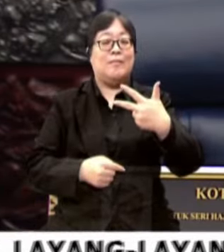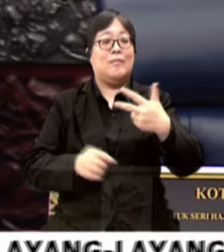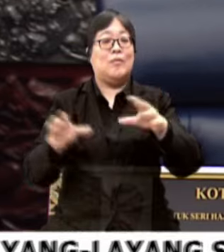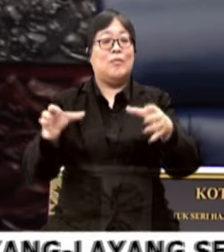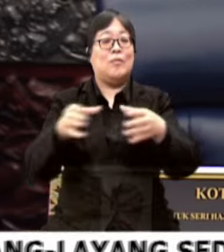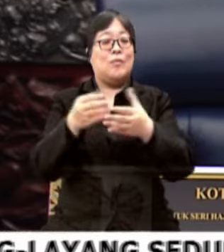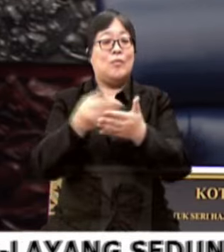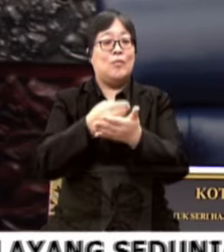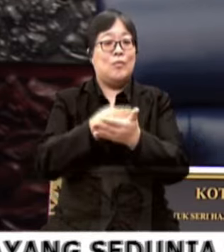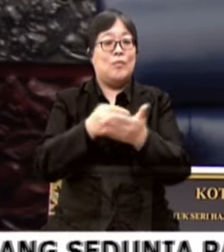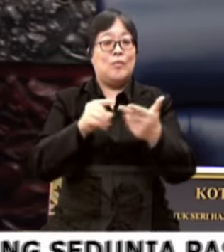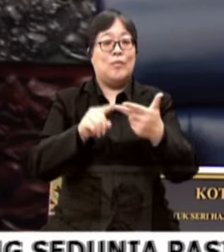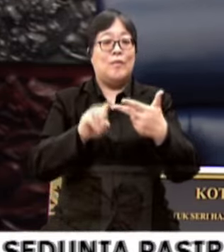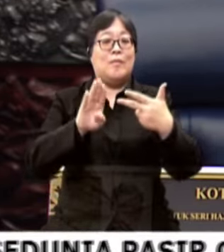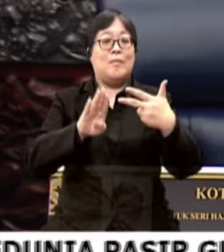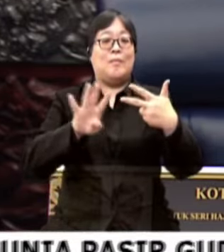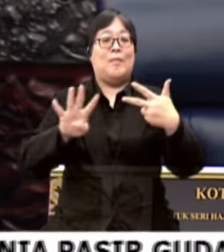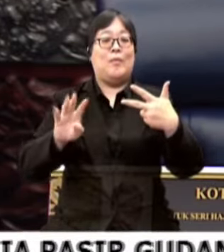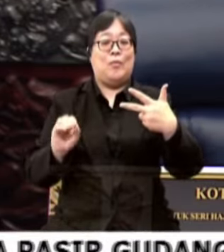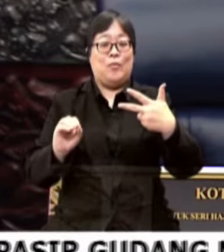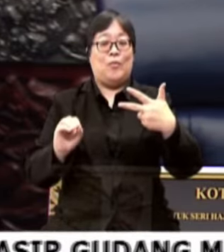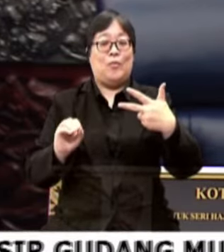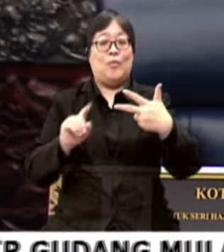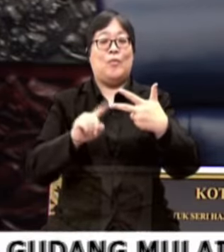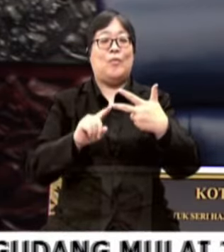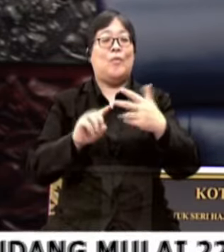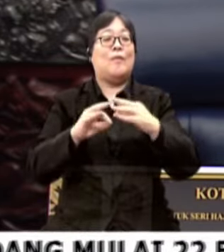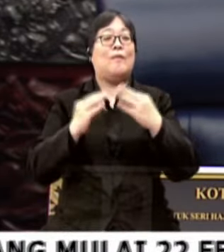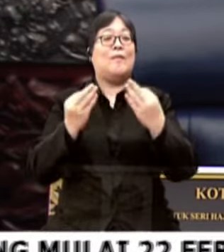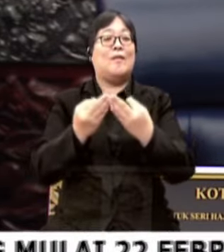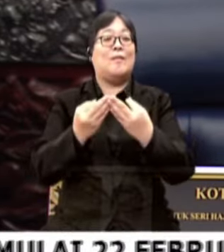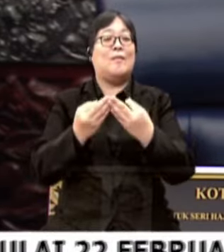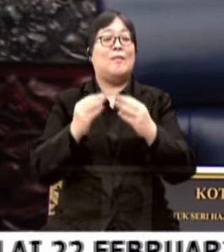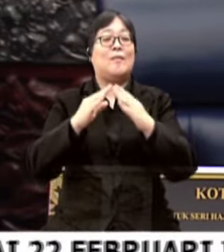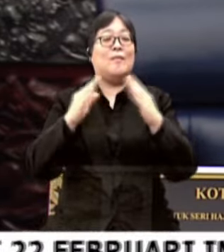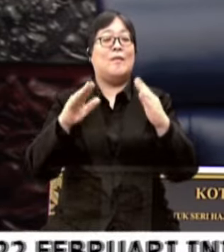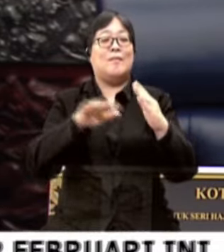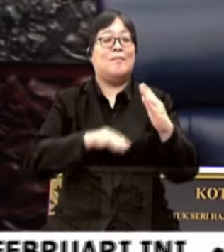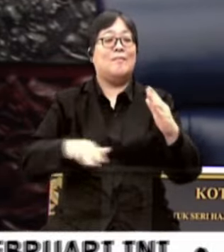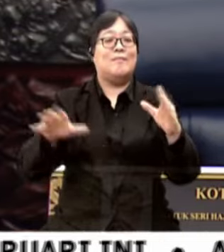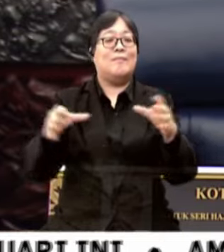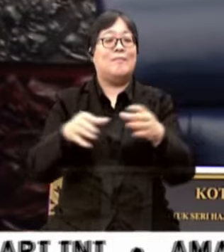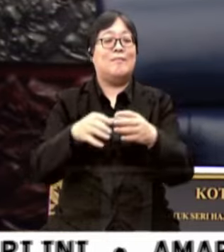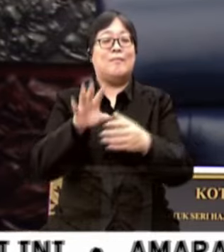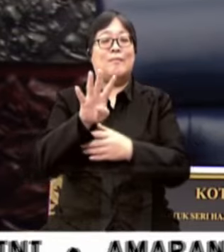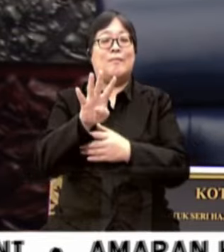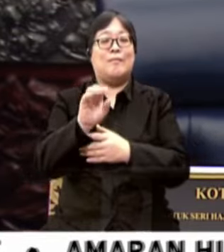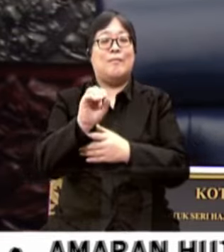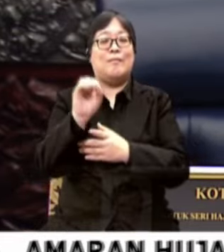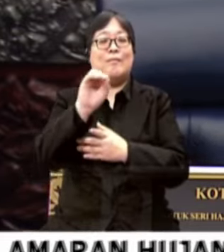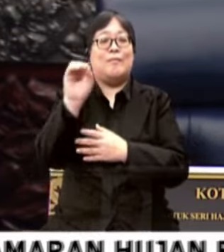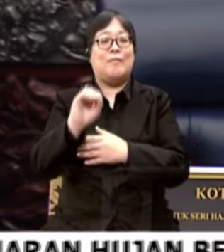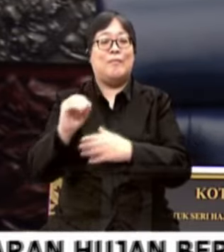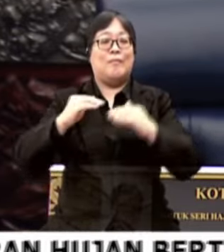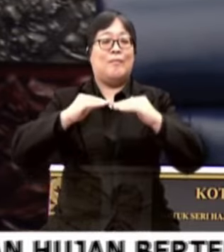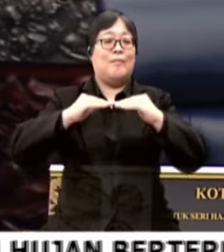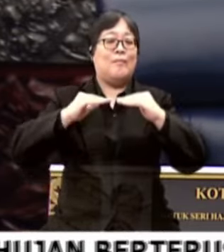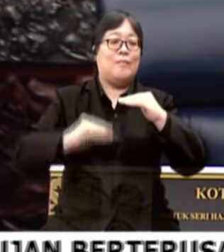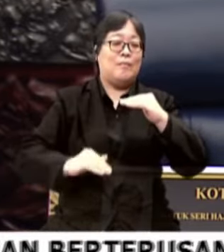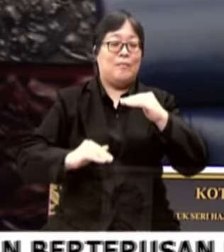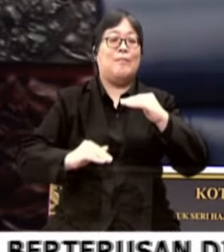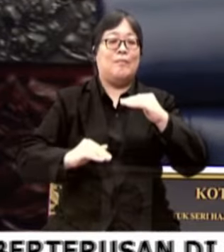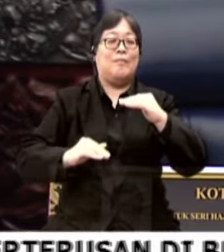yaitu B40 maksudnya keluarga yang pendapatan isi rumahnya 40 ratus ke bawah